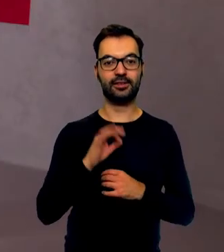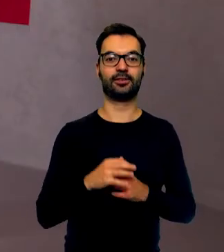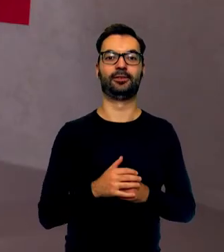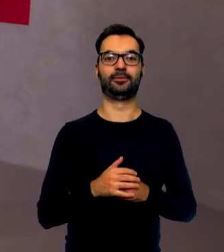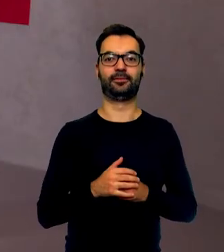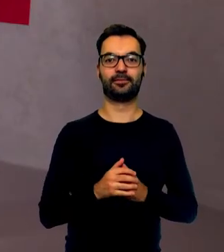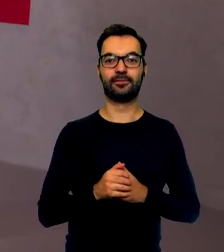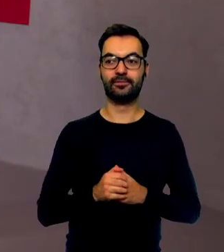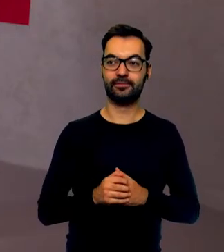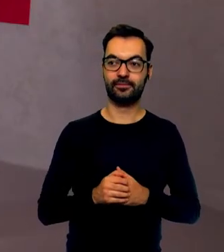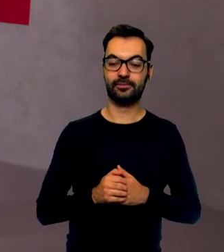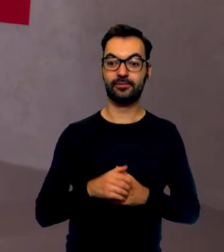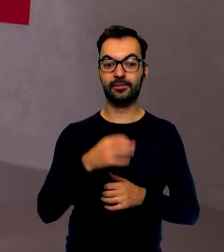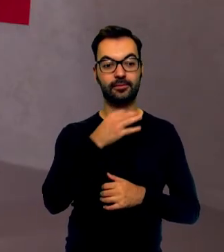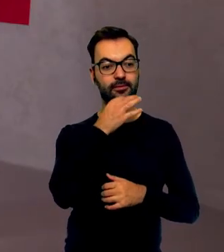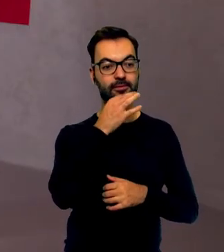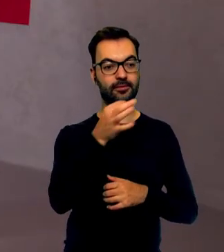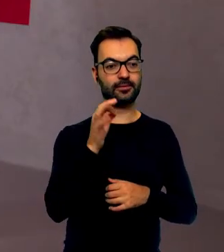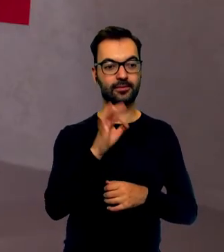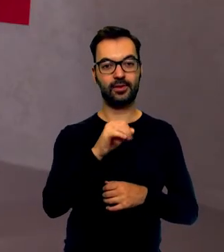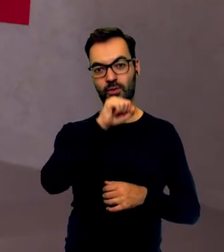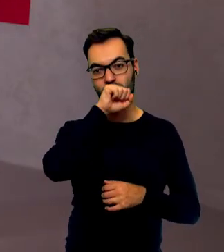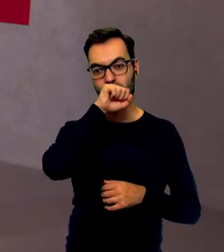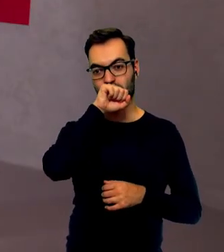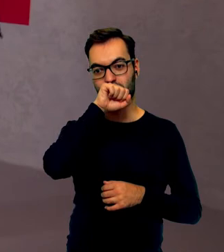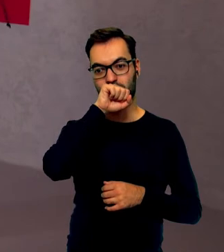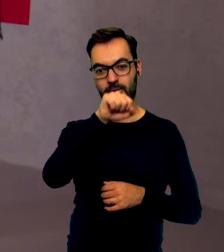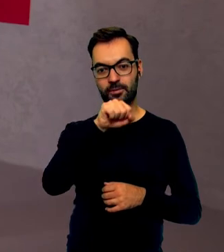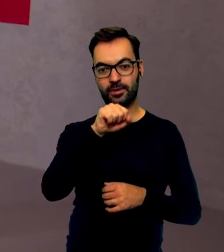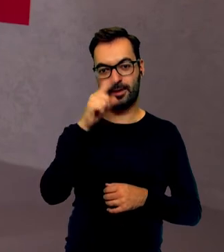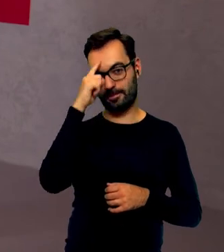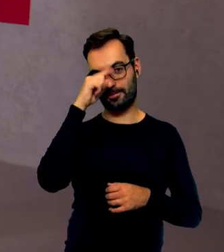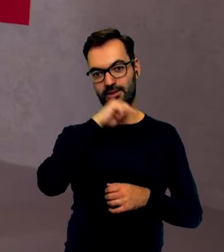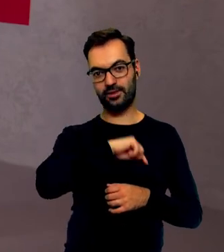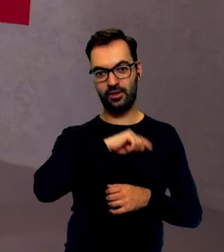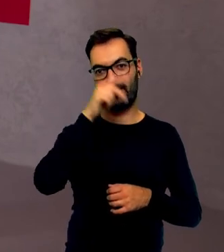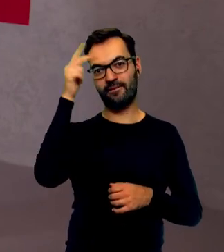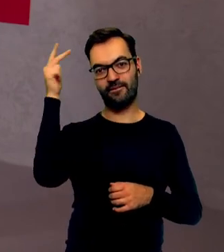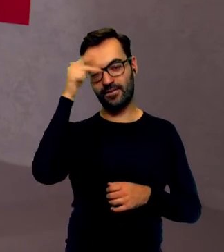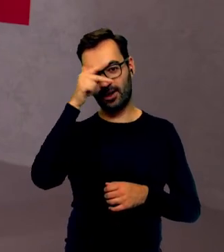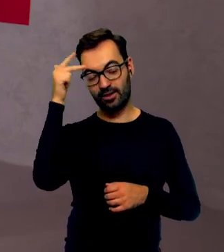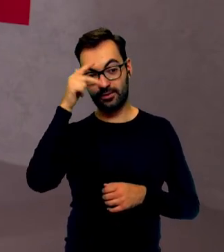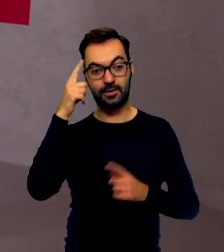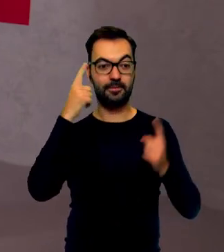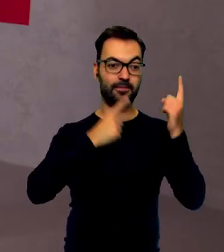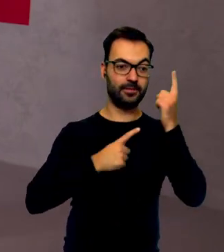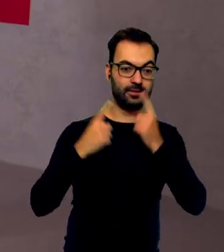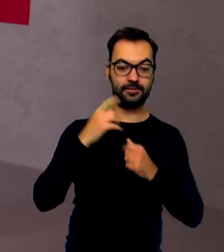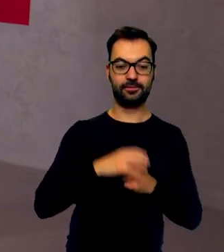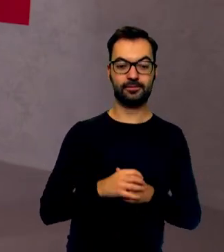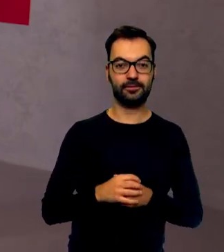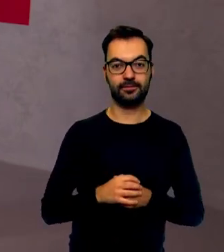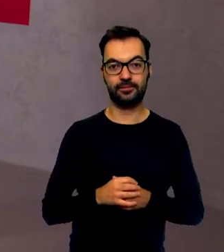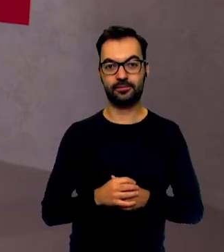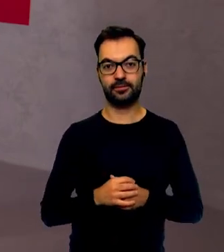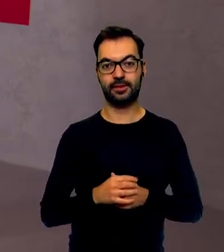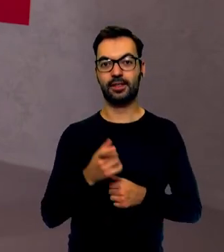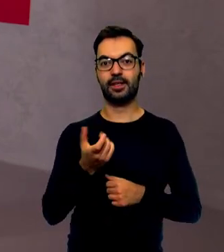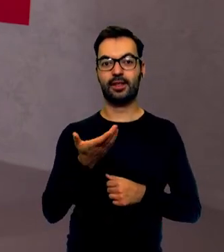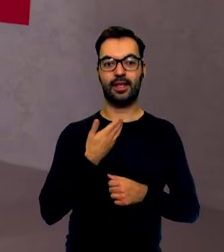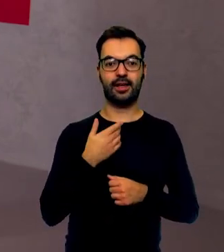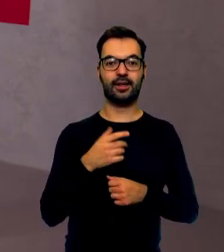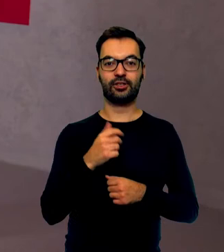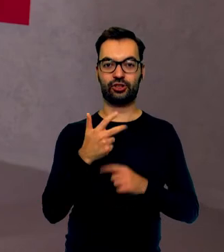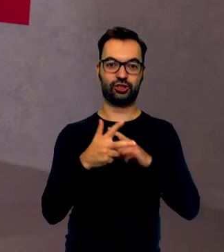że zapytałam ją o twojego ulubionego psychologa, filozofa, myśliciela i podrzuciła